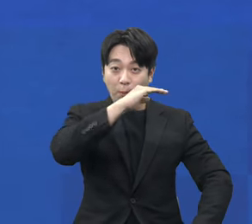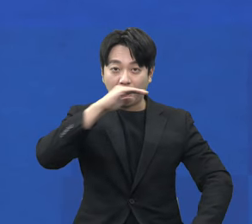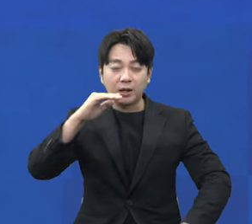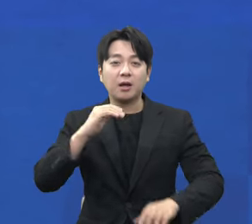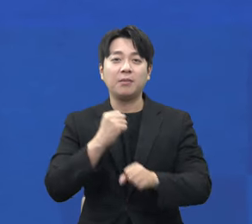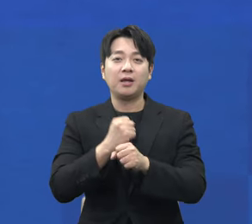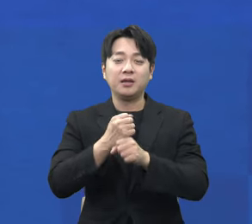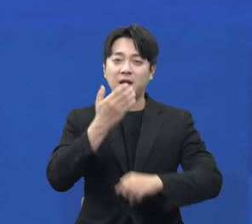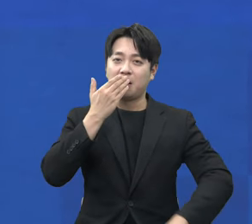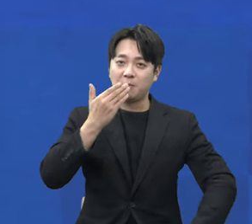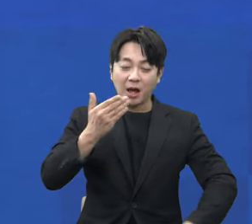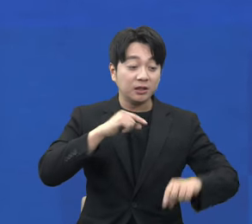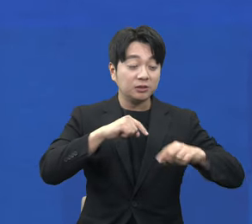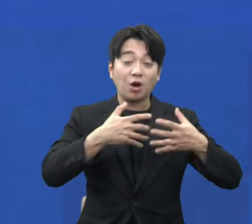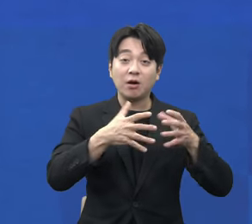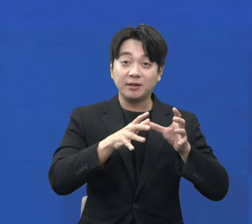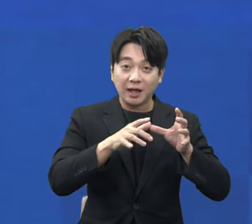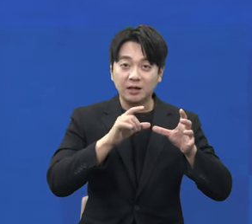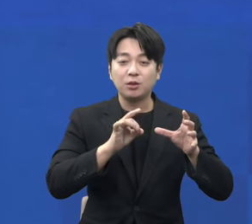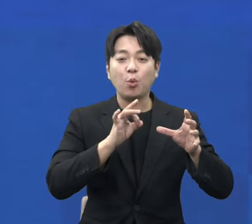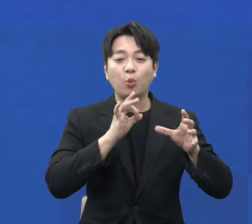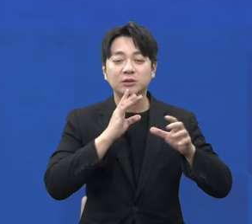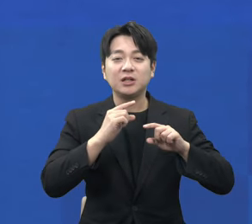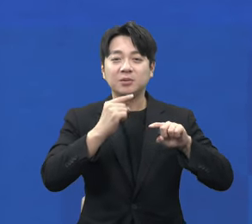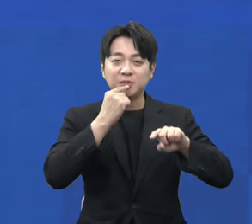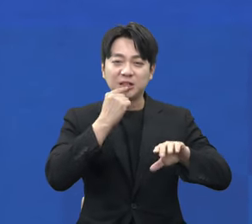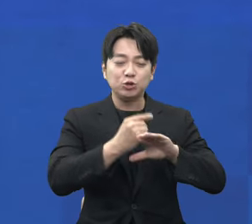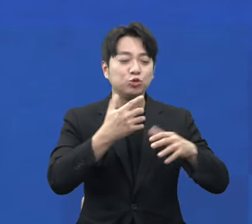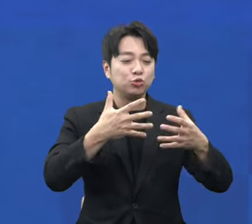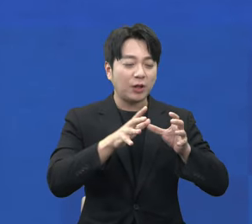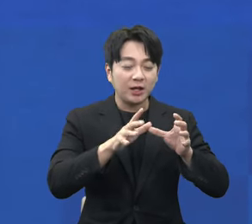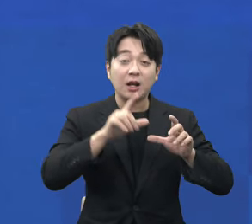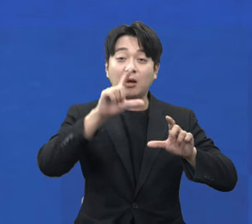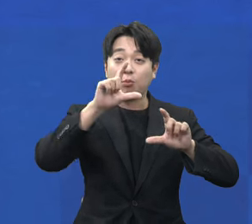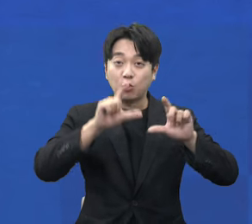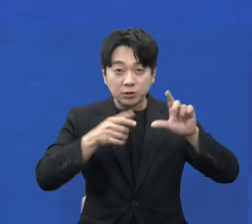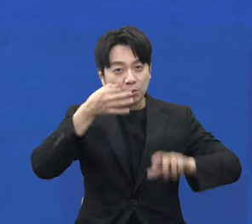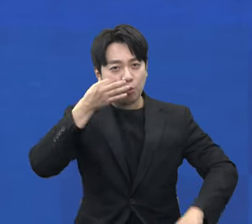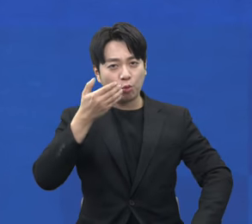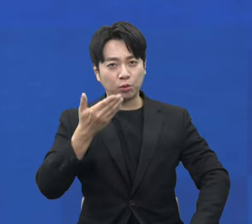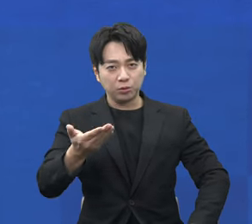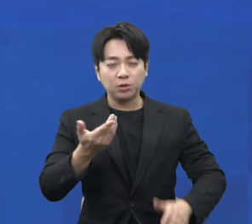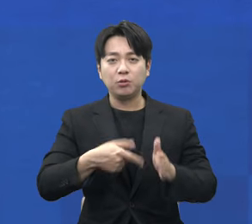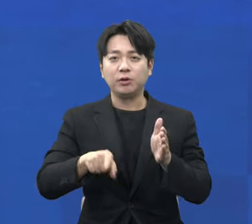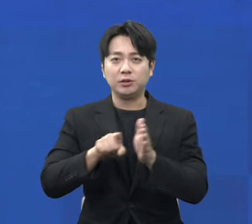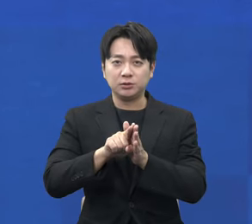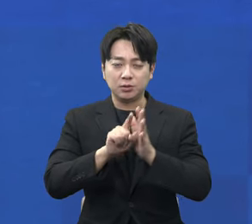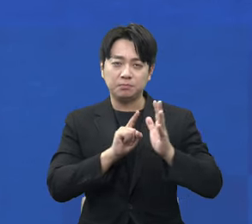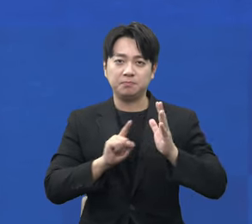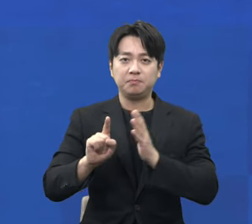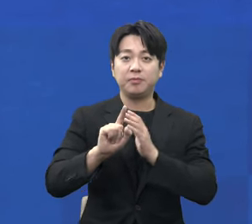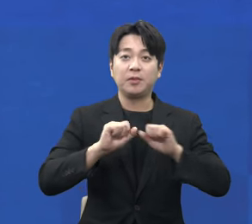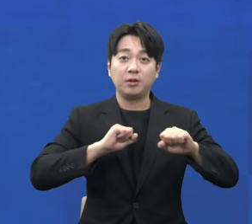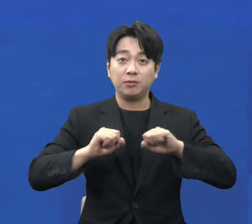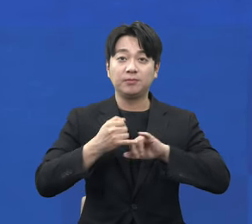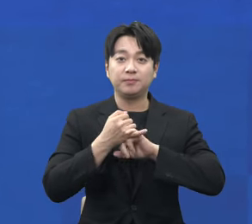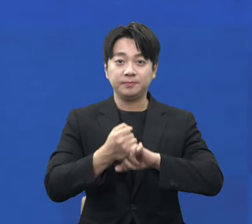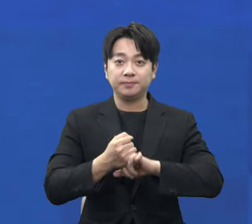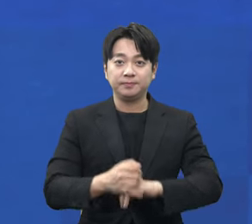민주당이다라는 여론의 민심이 전국을 뒤덮을 수 있도록 저 본건가 앞장서서 헌신하겠습니다